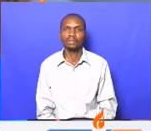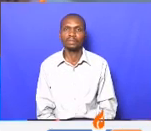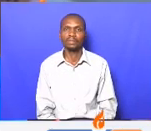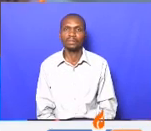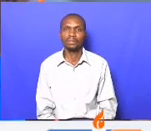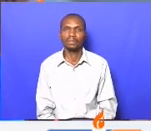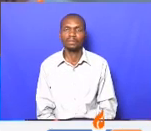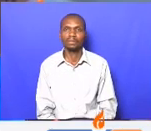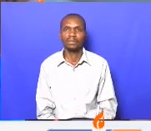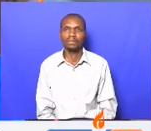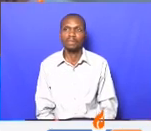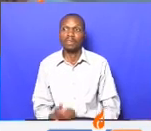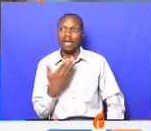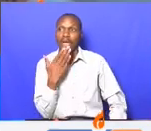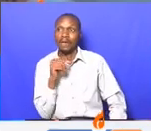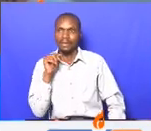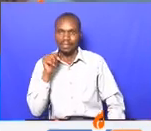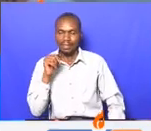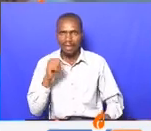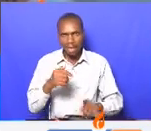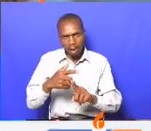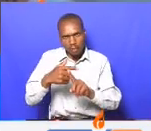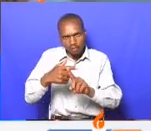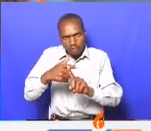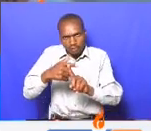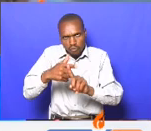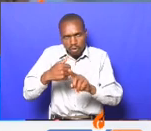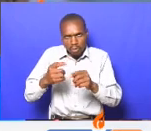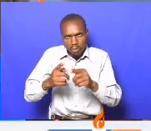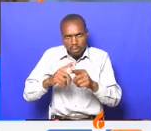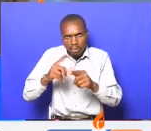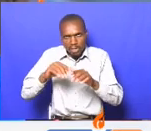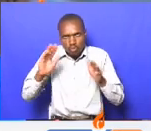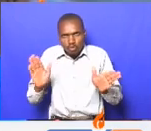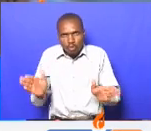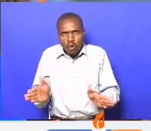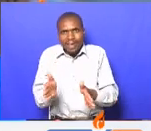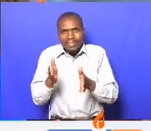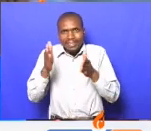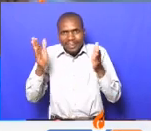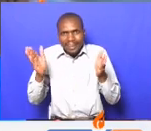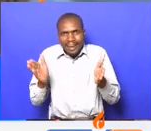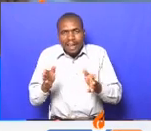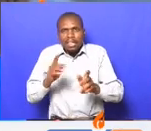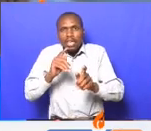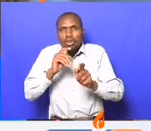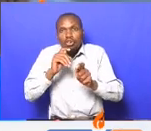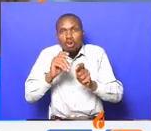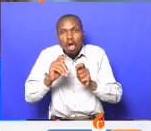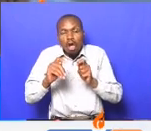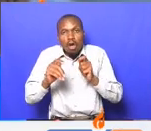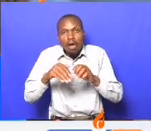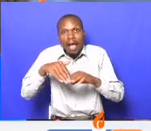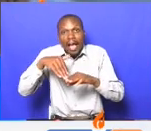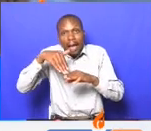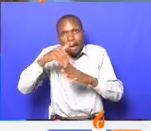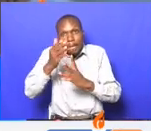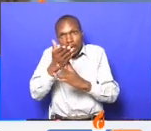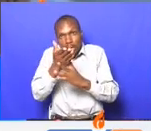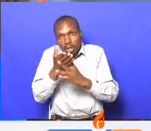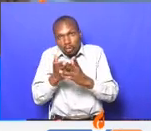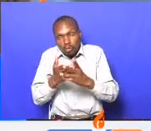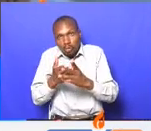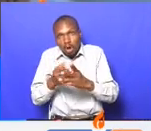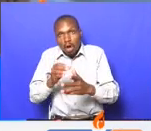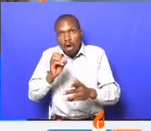I want to thank you for encouraging constructive engagement between